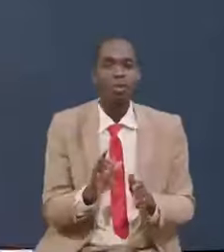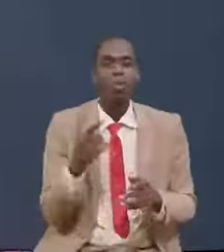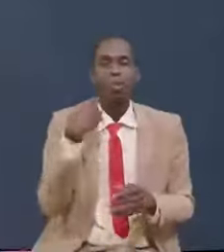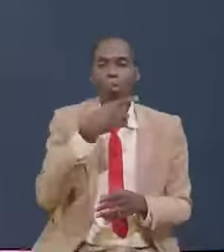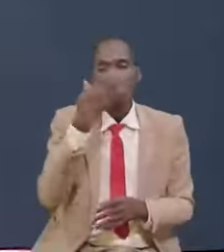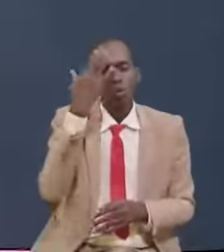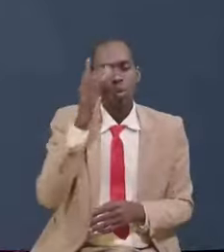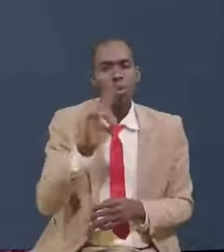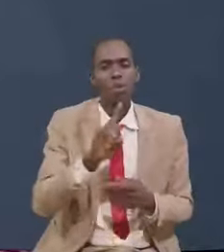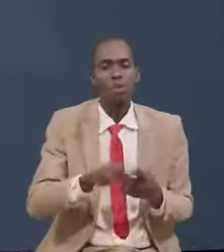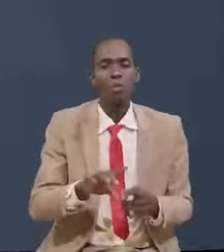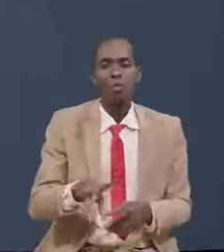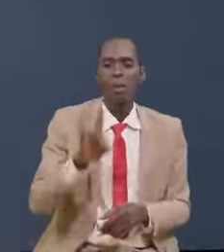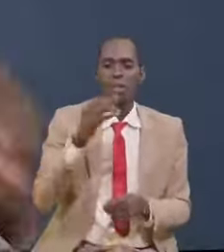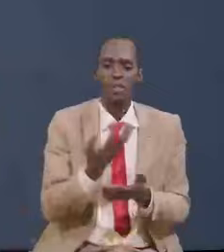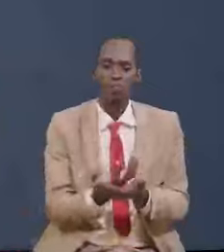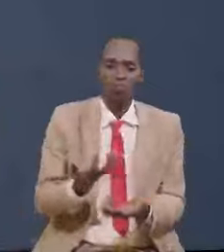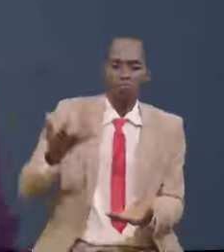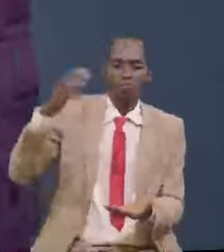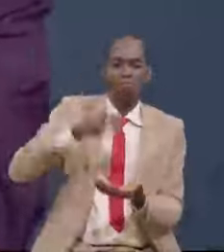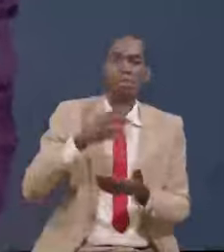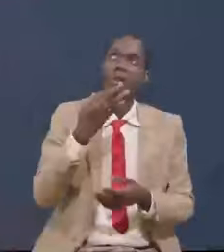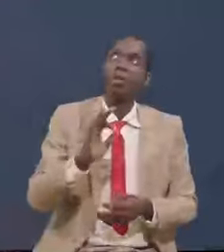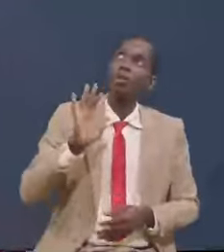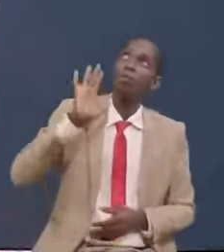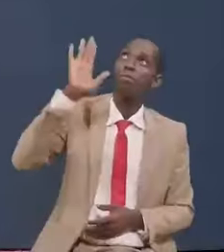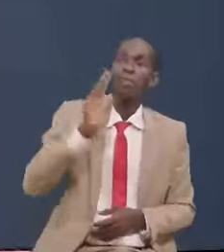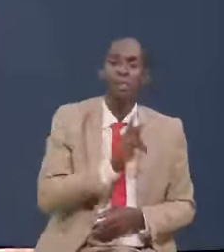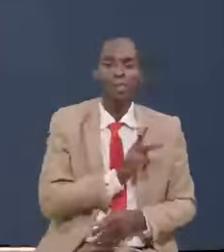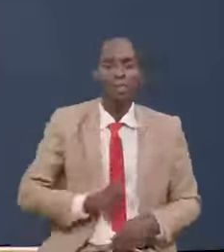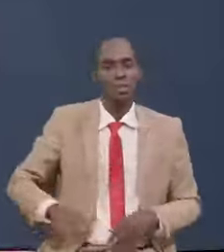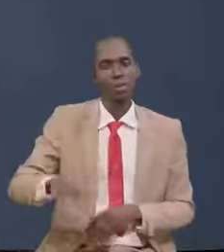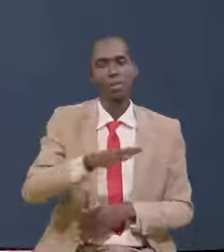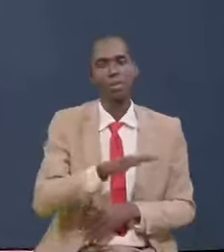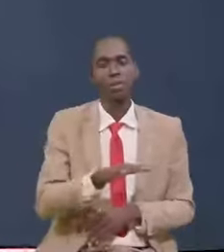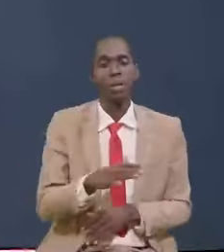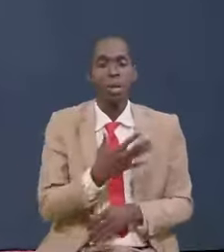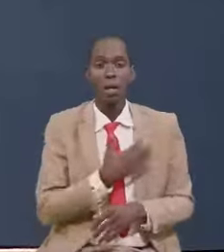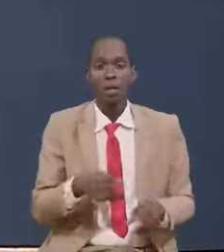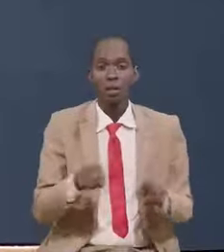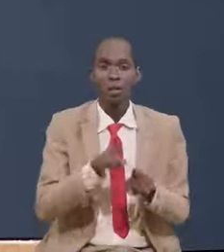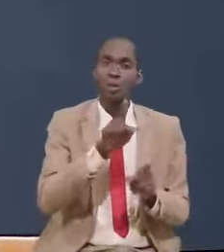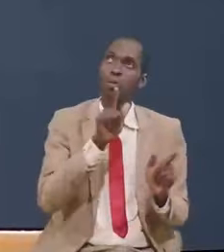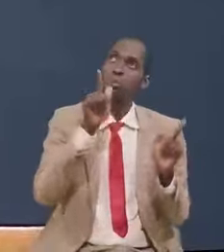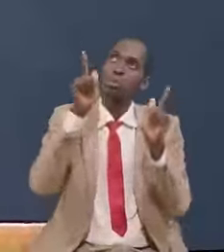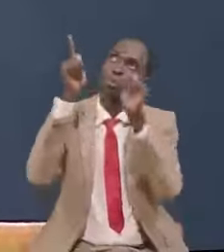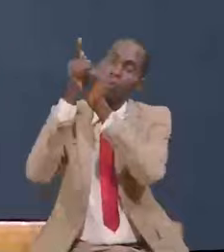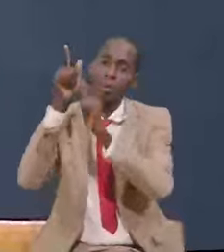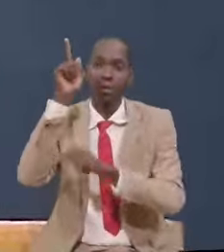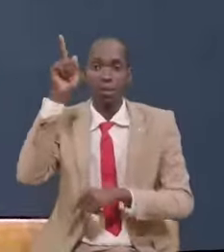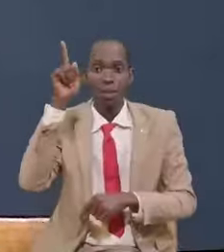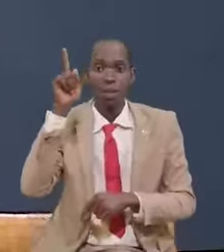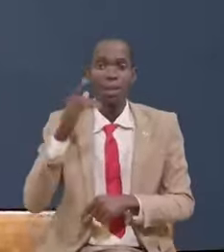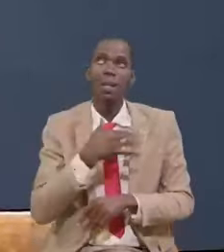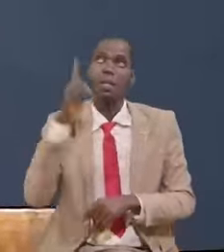Un conseiller qui sait là où tu vas trouver les richesses de son royaume. Et comme tu viens à lui, et il vient à